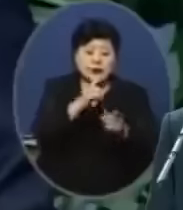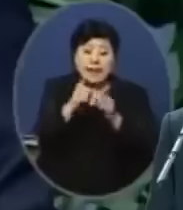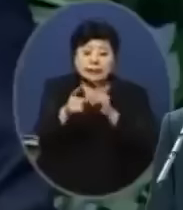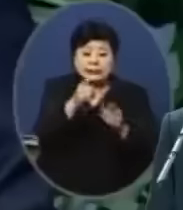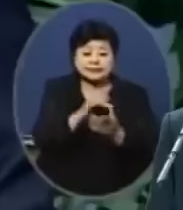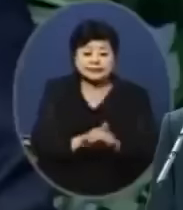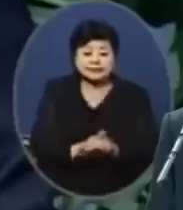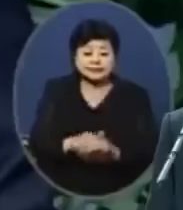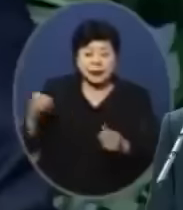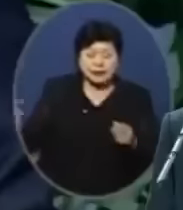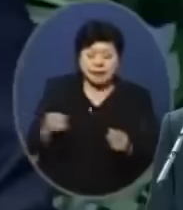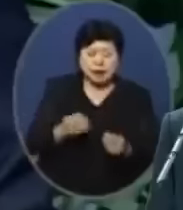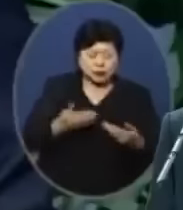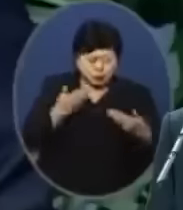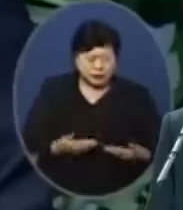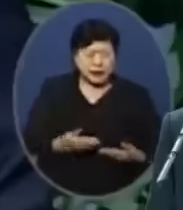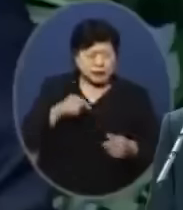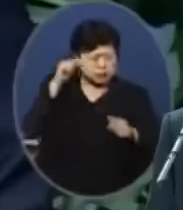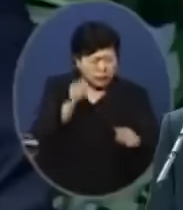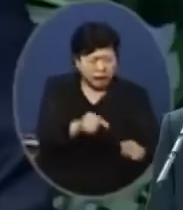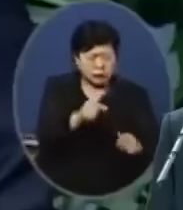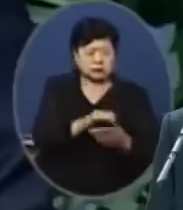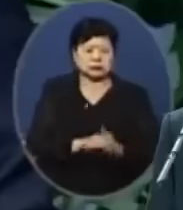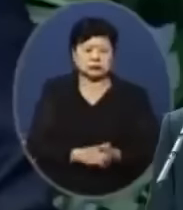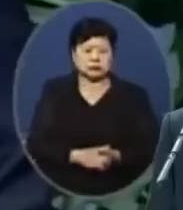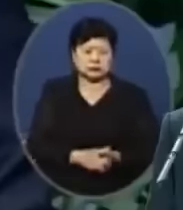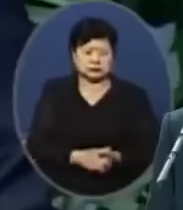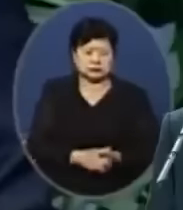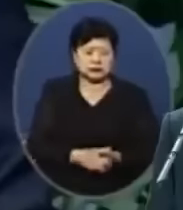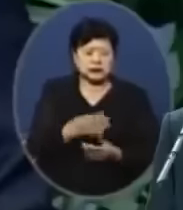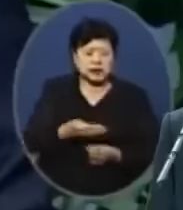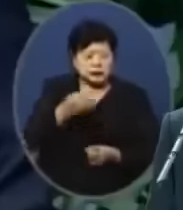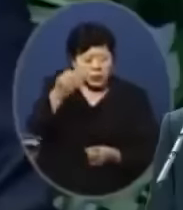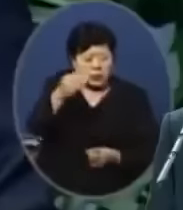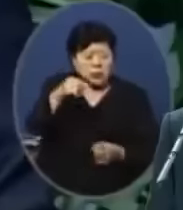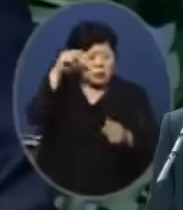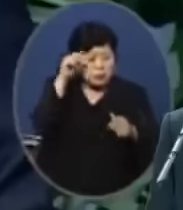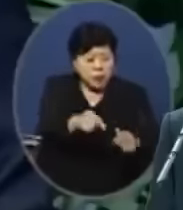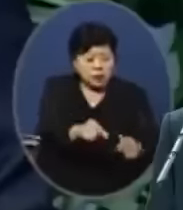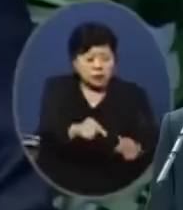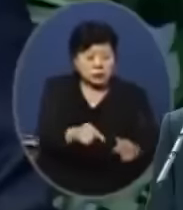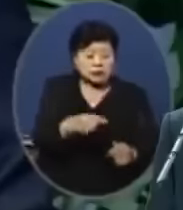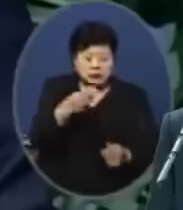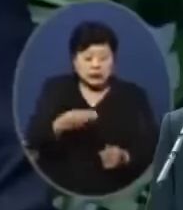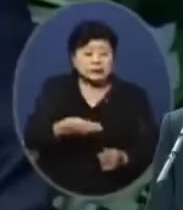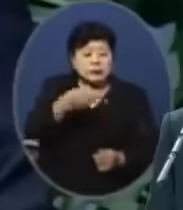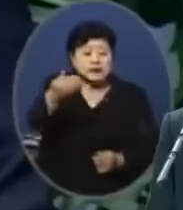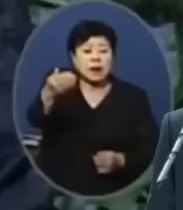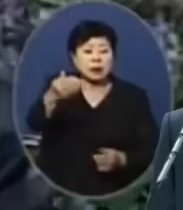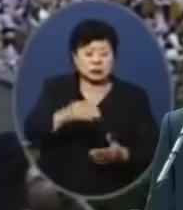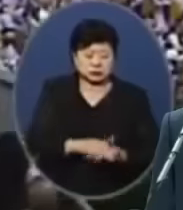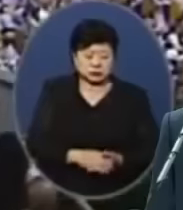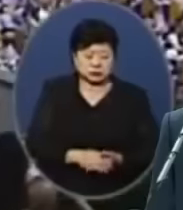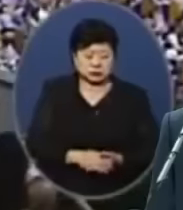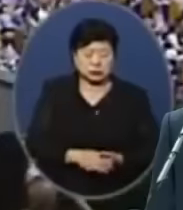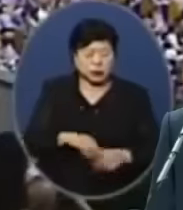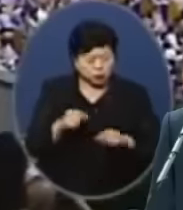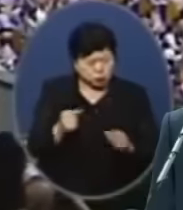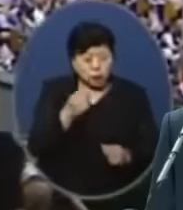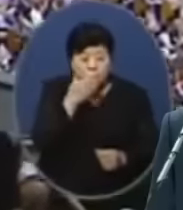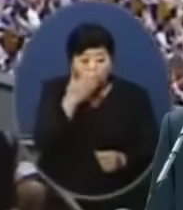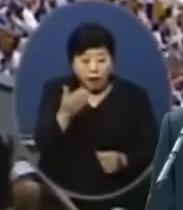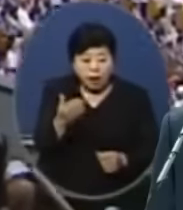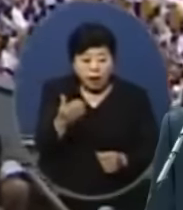말씀은 파도를 잠잠케 하시는 것입니다. 4차원적 명령에 3차원의 모든 것은 순종하는